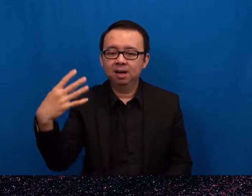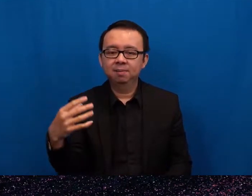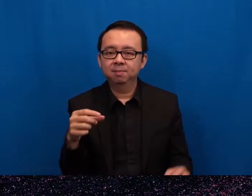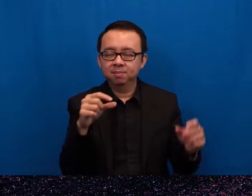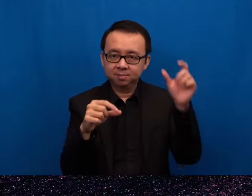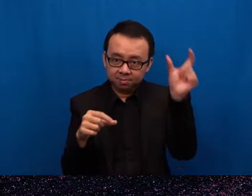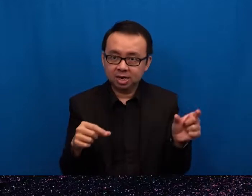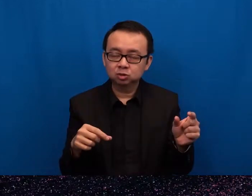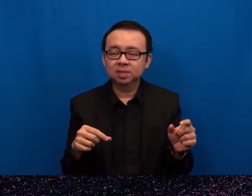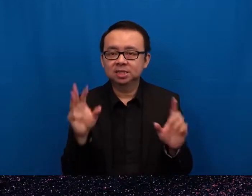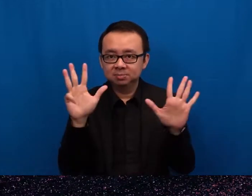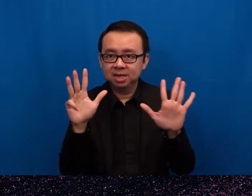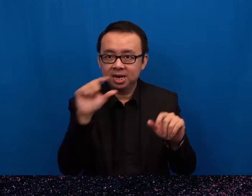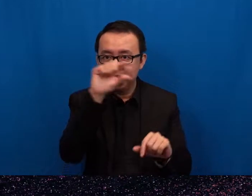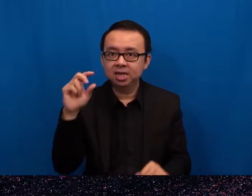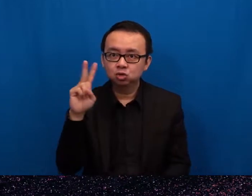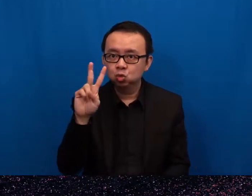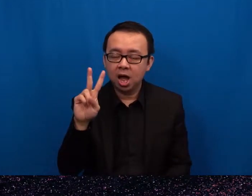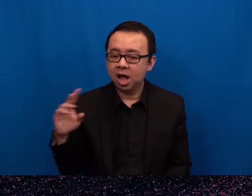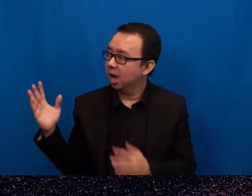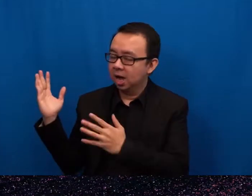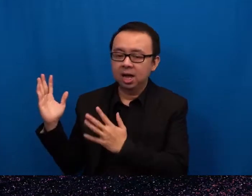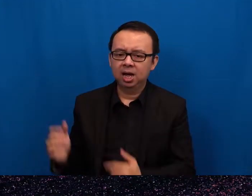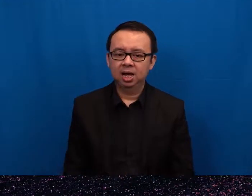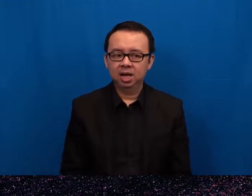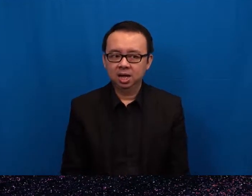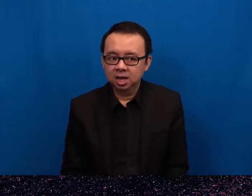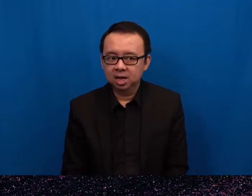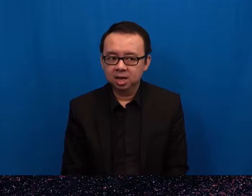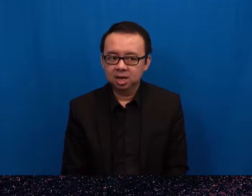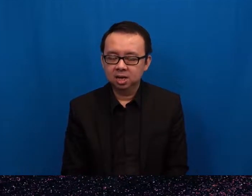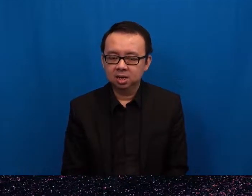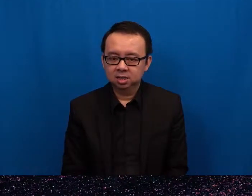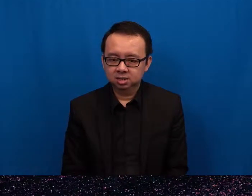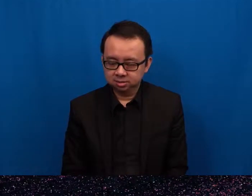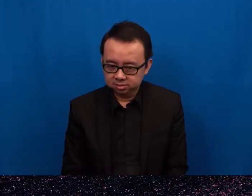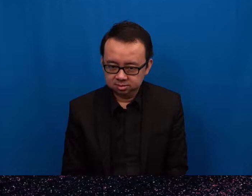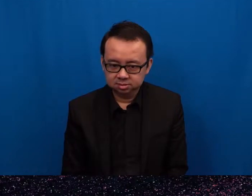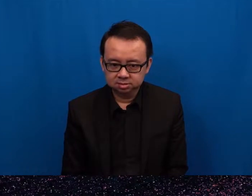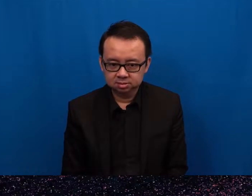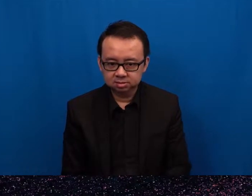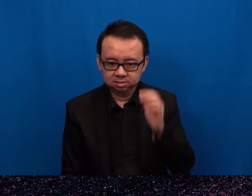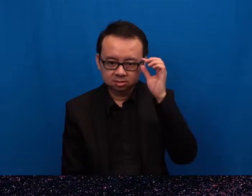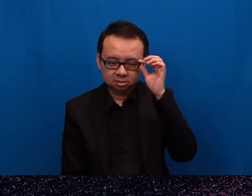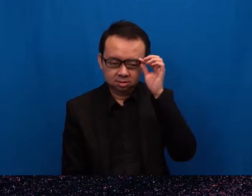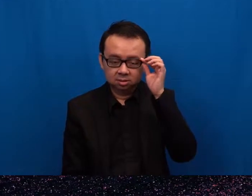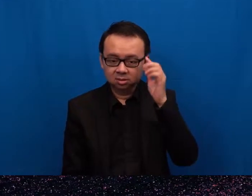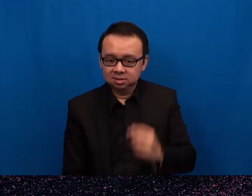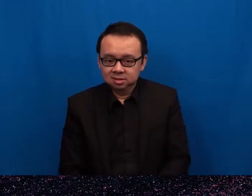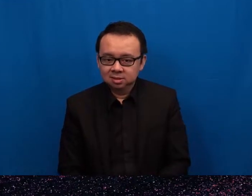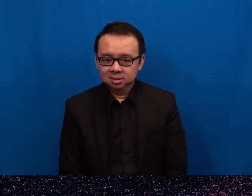kami belum pernah mendengar bahwa ada Roh Kudus. Zaman sekarang sih, mereka pasti pernah mendengar ada Roh Kudus. Apalagi kalau Anda berada